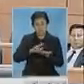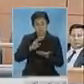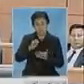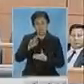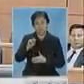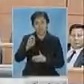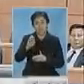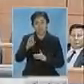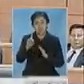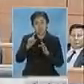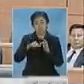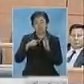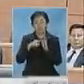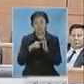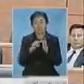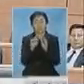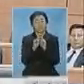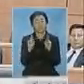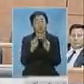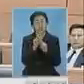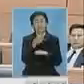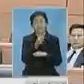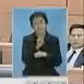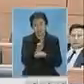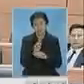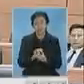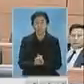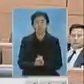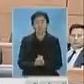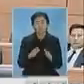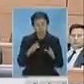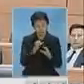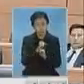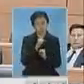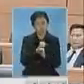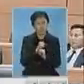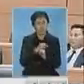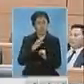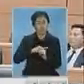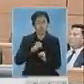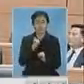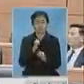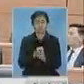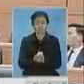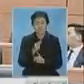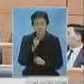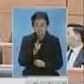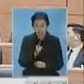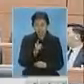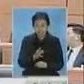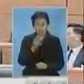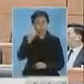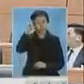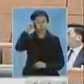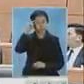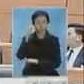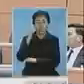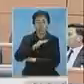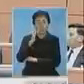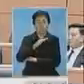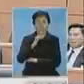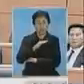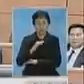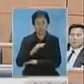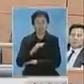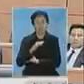ประธานคณะกรรมการชุดนี้มีผลงานครับท่านประธานครับจริงเท็จอย่างไรไม่ทราบแต่หนังสือพิมพ์เเอามา